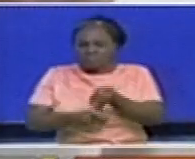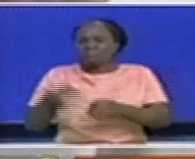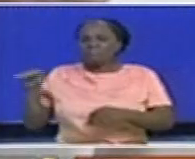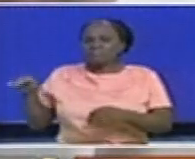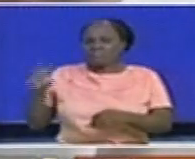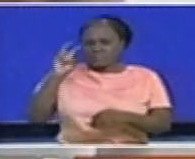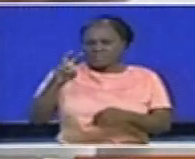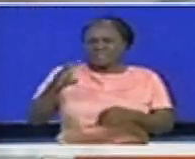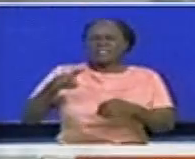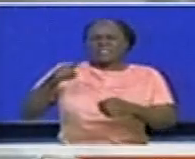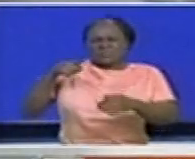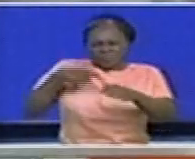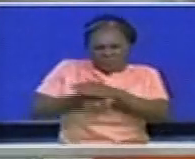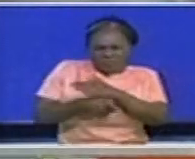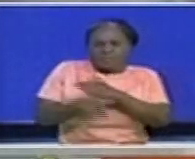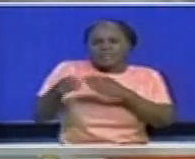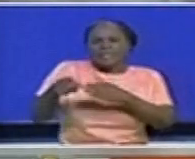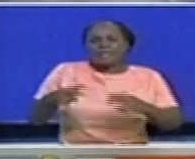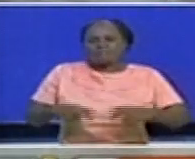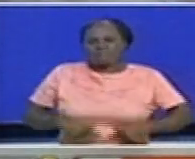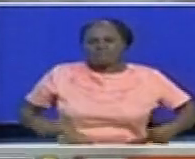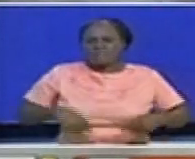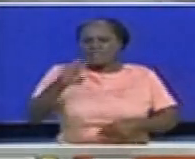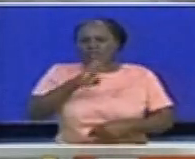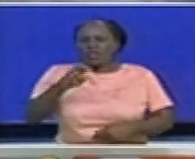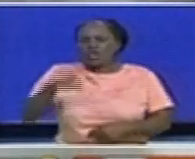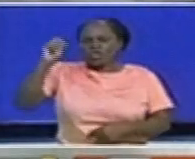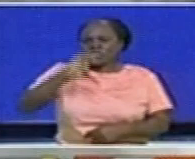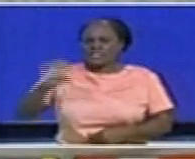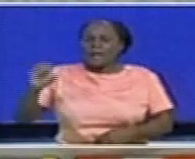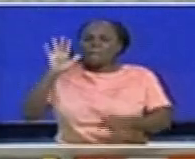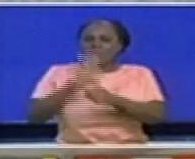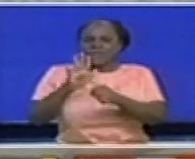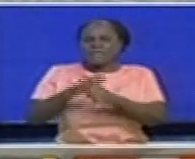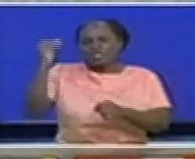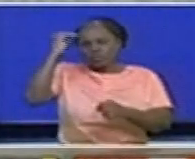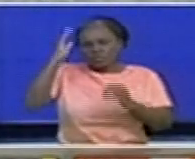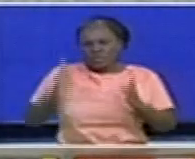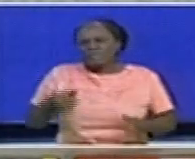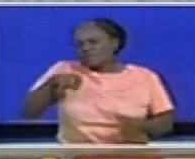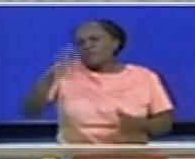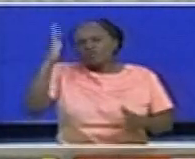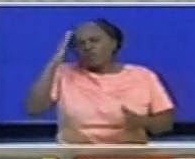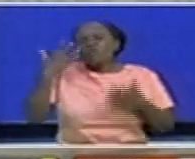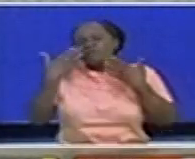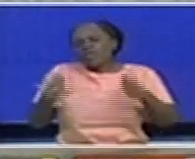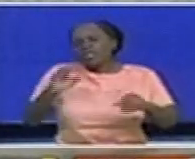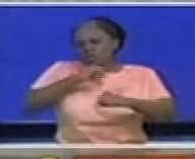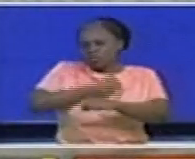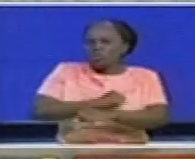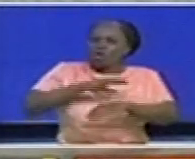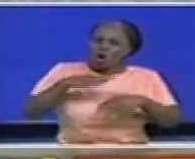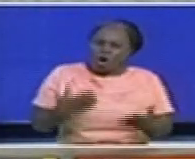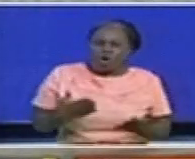linaonekana kukita mizizi kwa jamii ya kaskazini mashariki mwa Kenya, na wengi wanafunzi wasijua iwapo watamaliza masomo yao